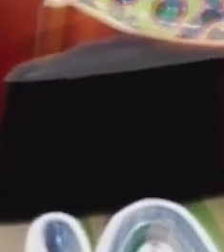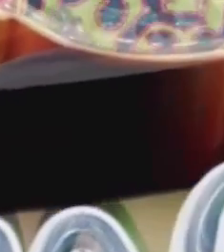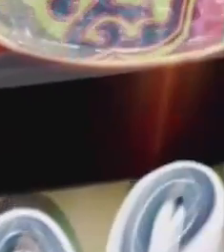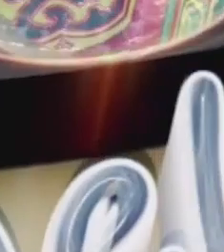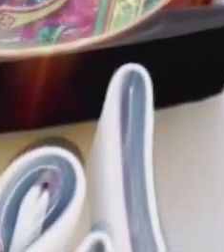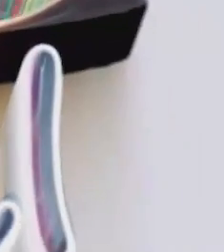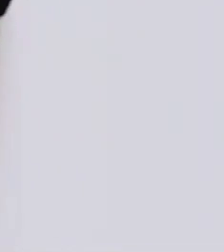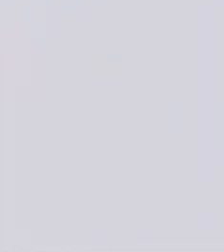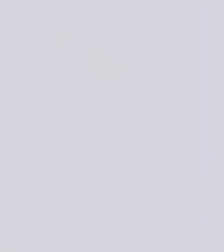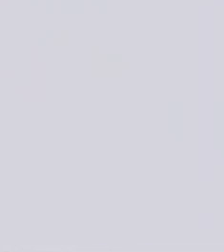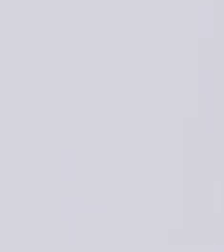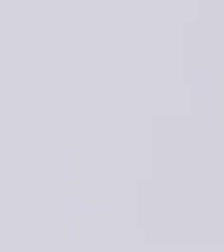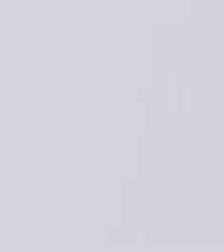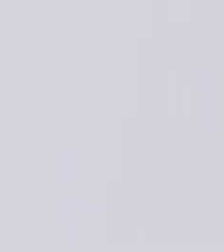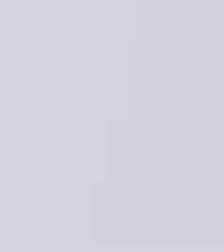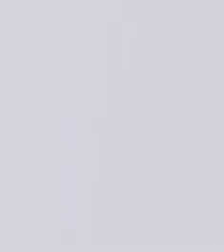อ